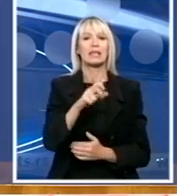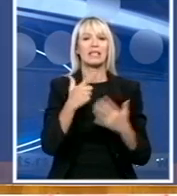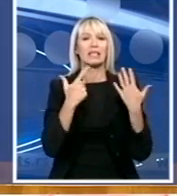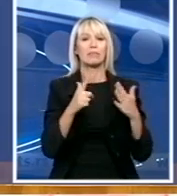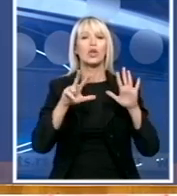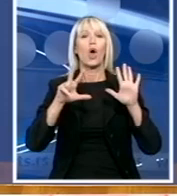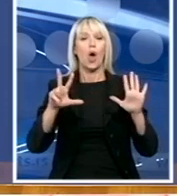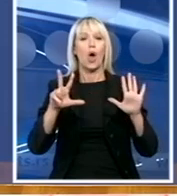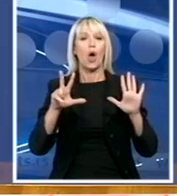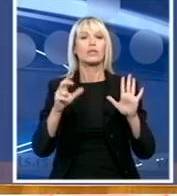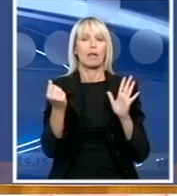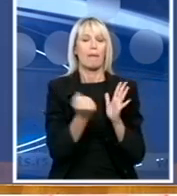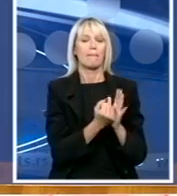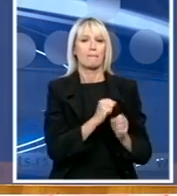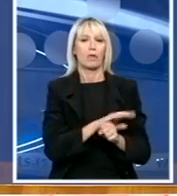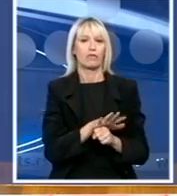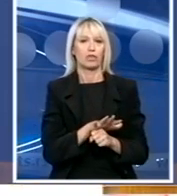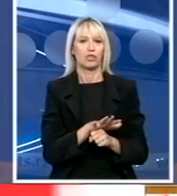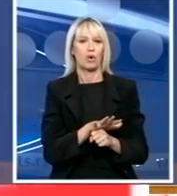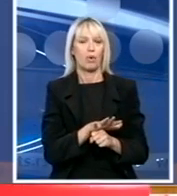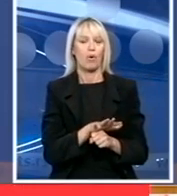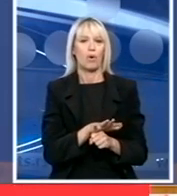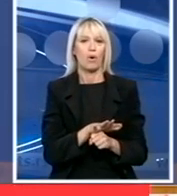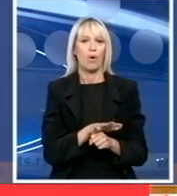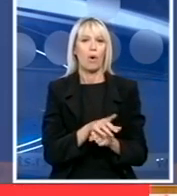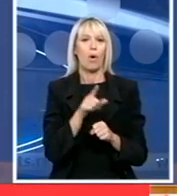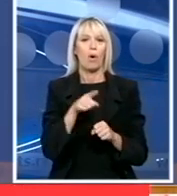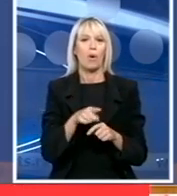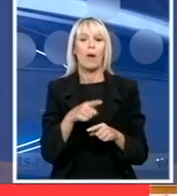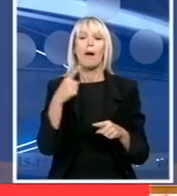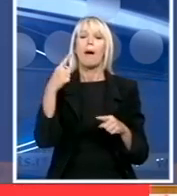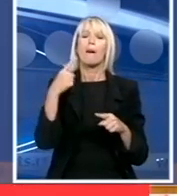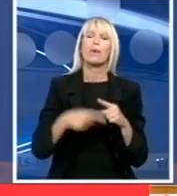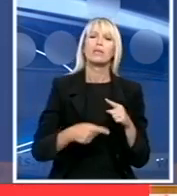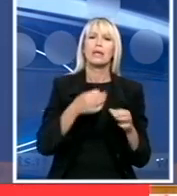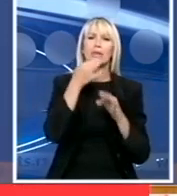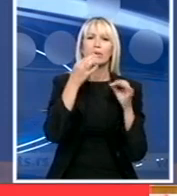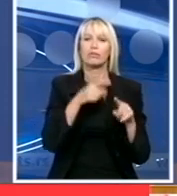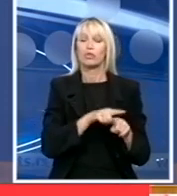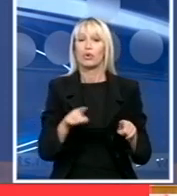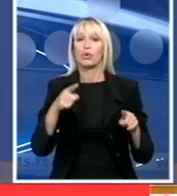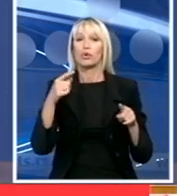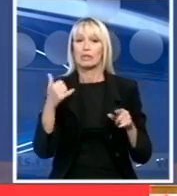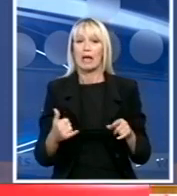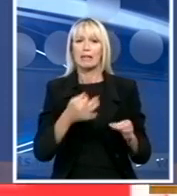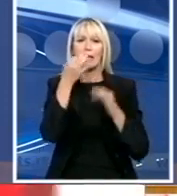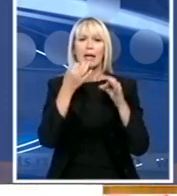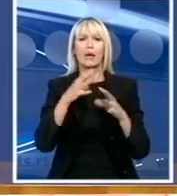30.378 potvrđenih slučajeva COVID-19. Od poslednjeg izveštaja testirani su uzorci